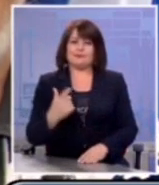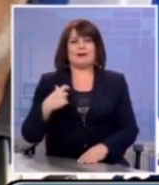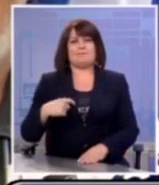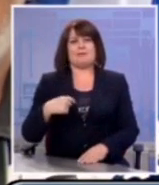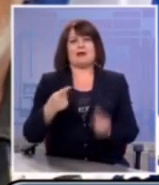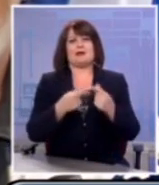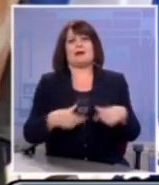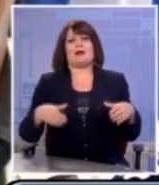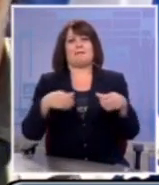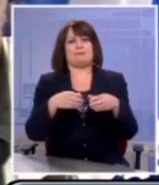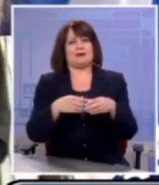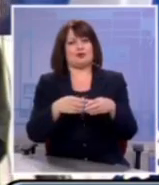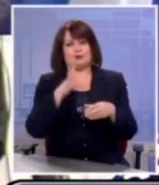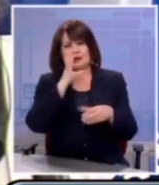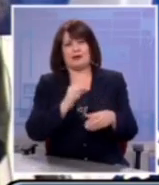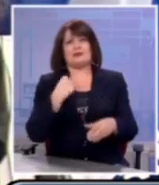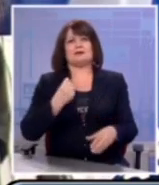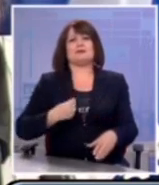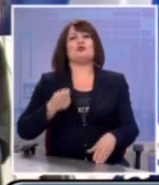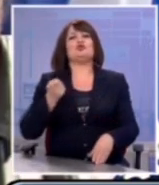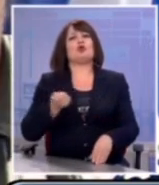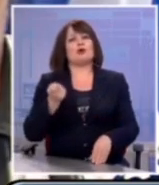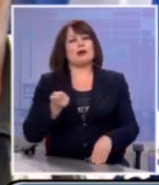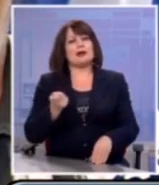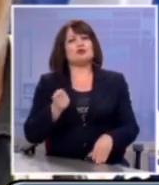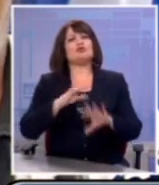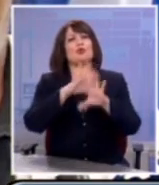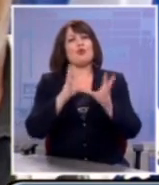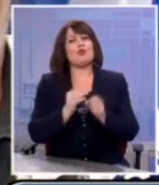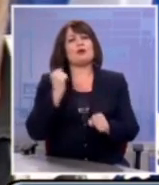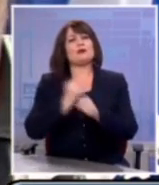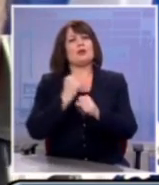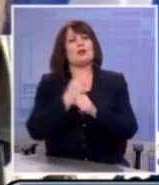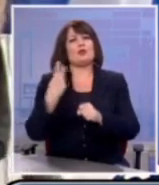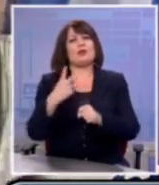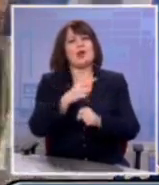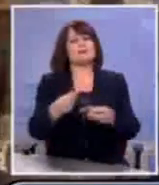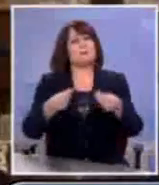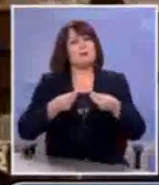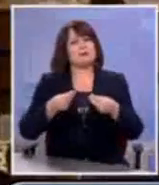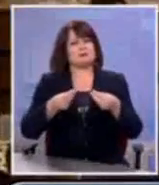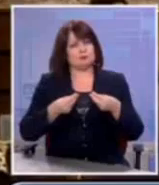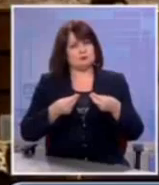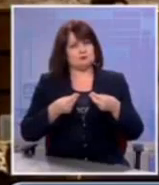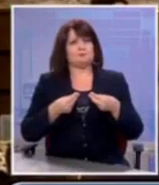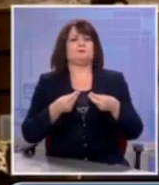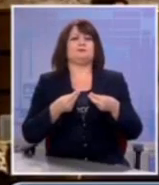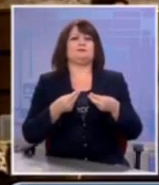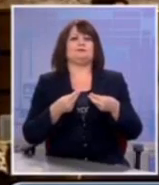της Επιτροπής Αλήθειας Δημοσίου Χρέους για όλη τους την εργασία, την προσφορά και την